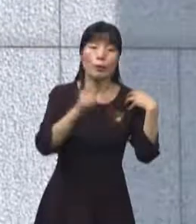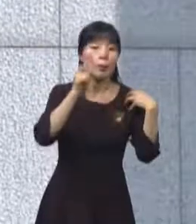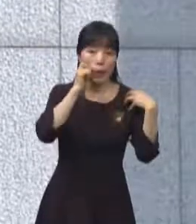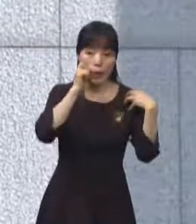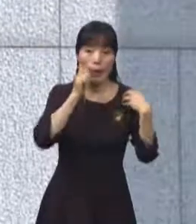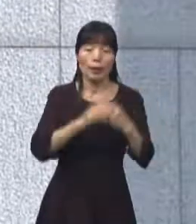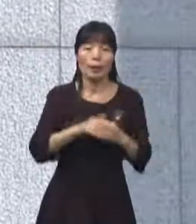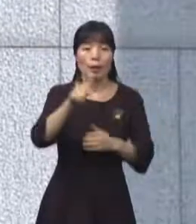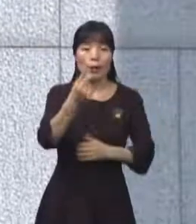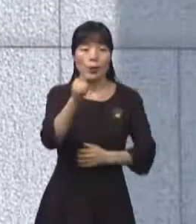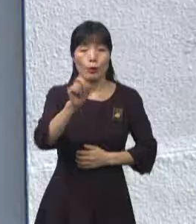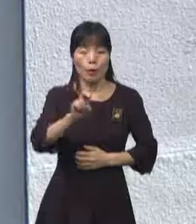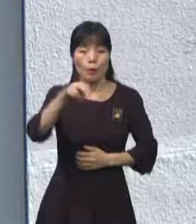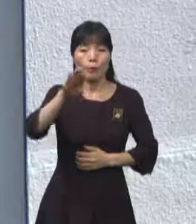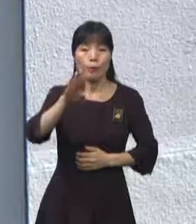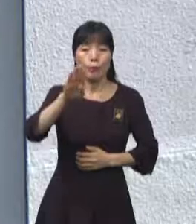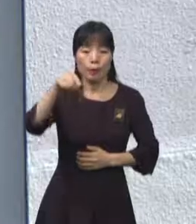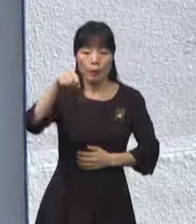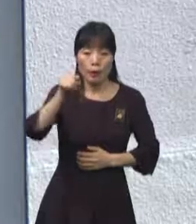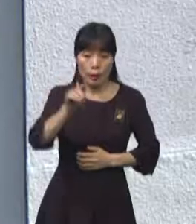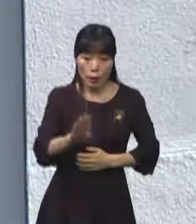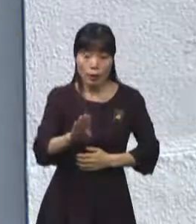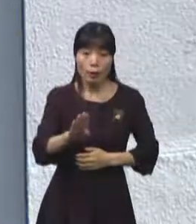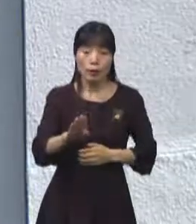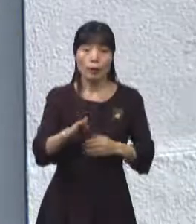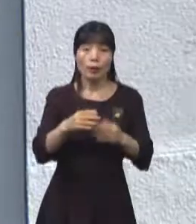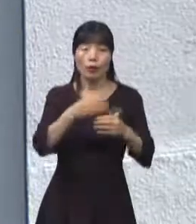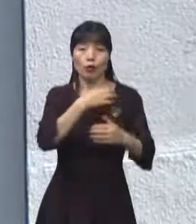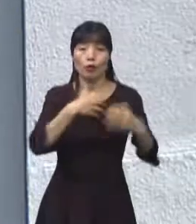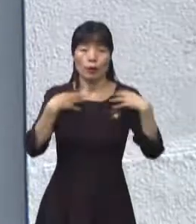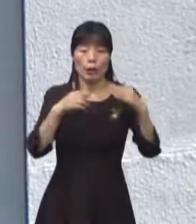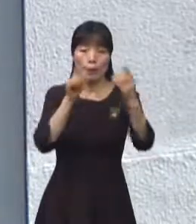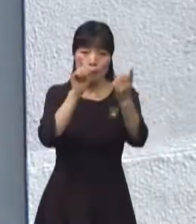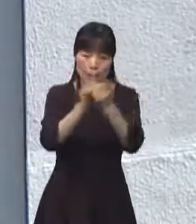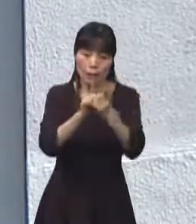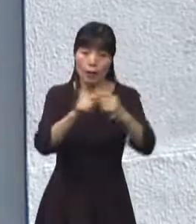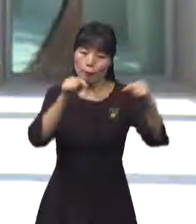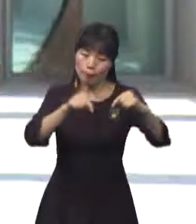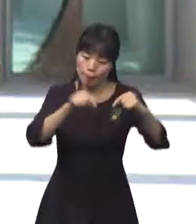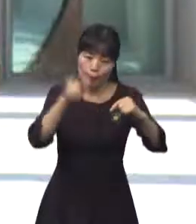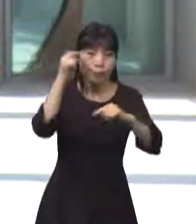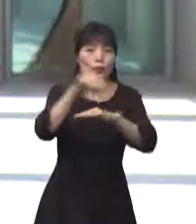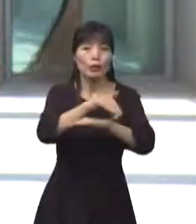고남석 연수구청 장을 만나 학교 운영비 지원 에 대해 협의를 진행할 예정입니다